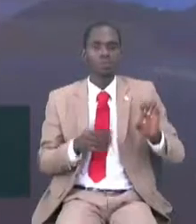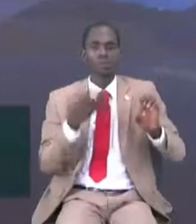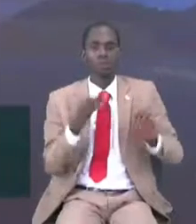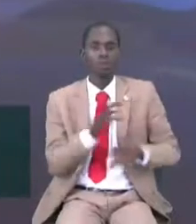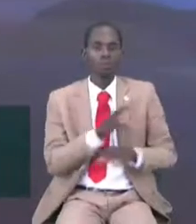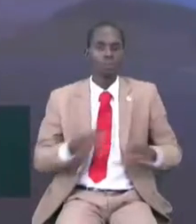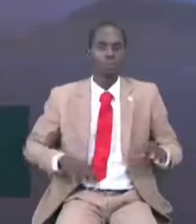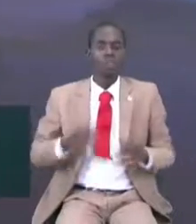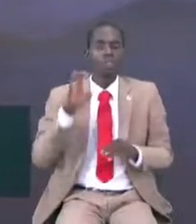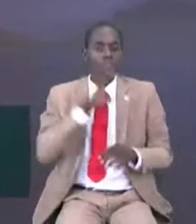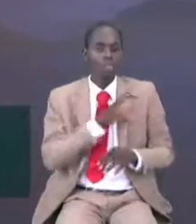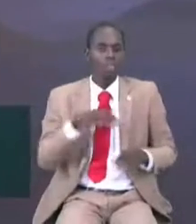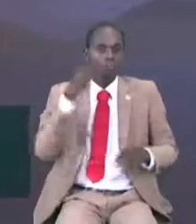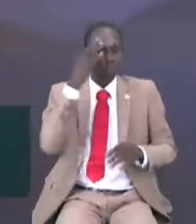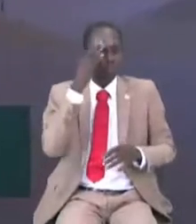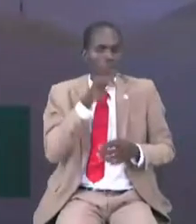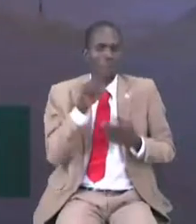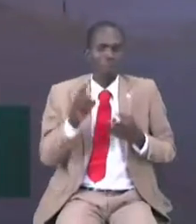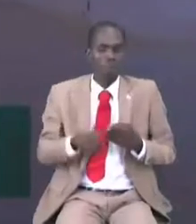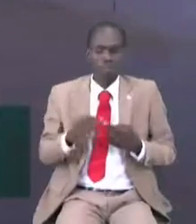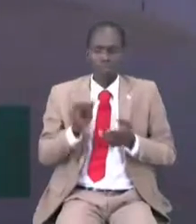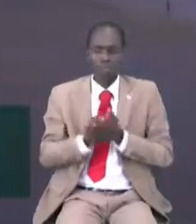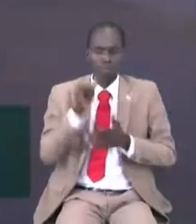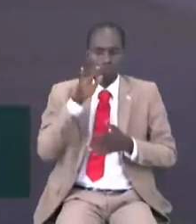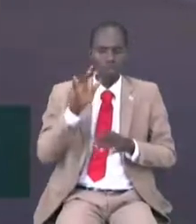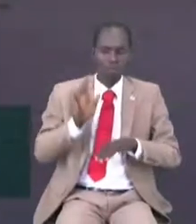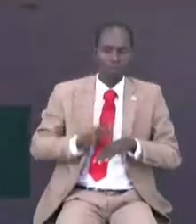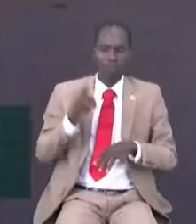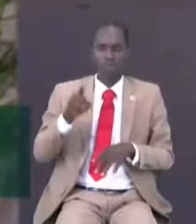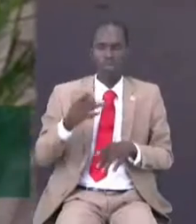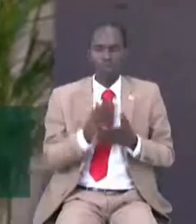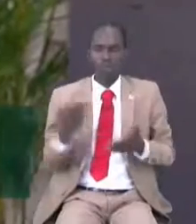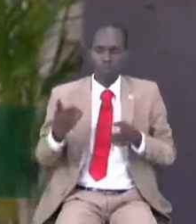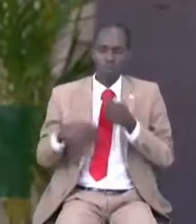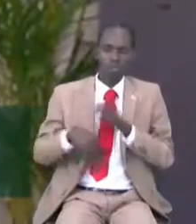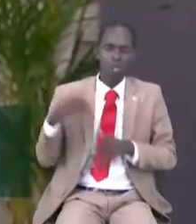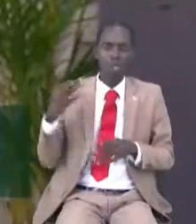la vertu de Christ entre dans votre vie, c'est dit en